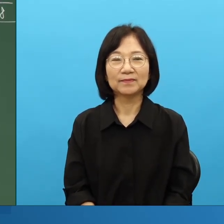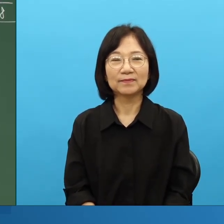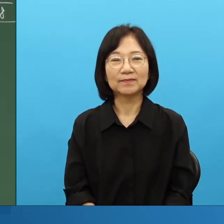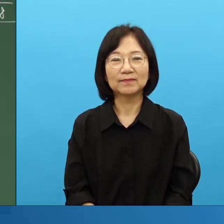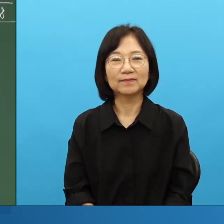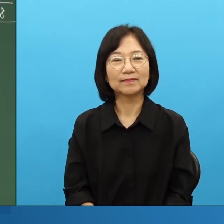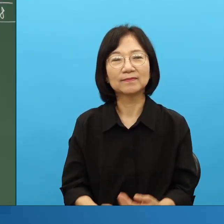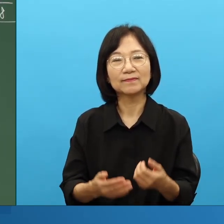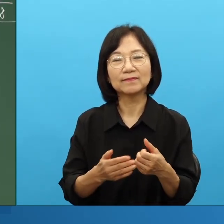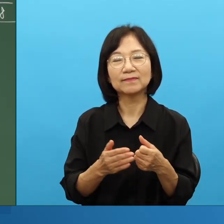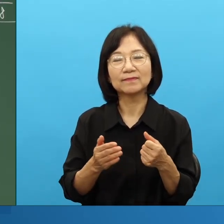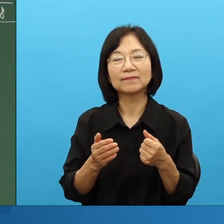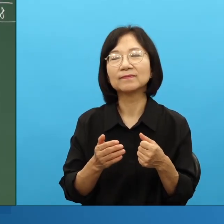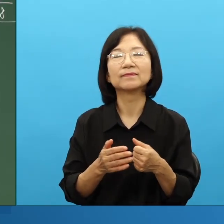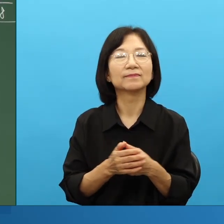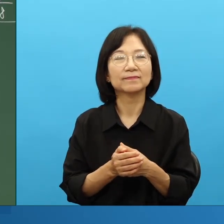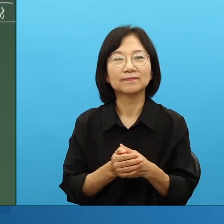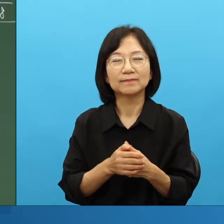거죠.